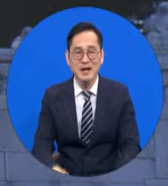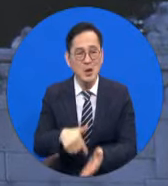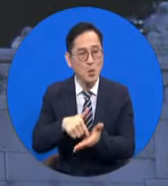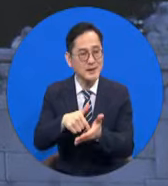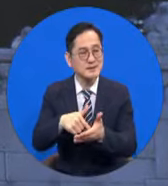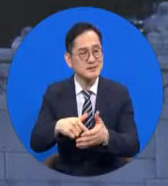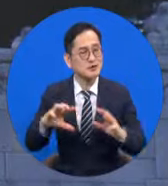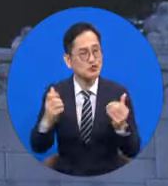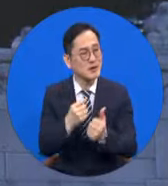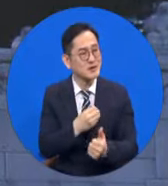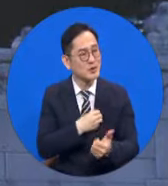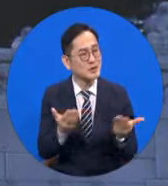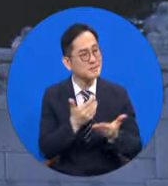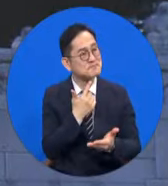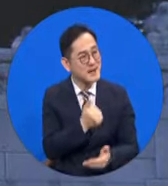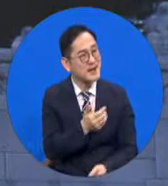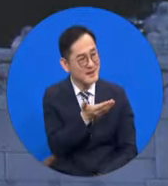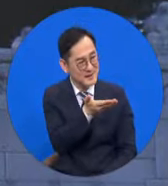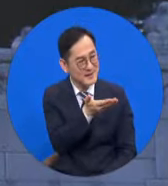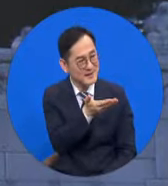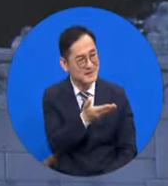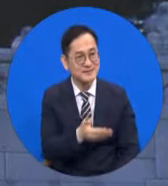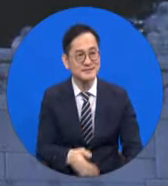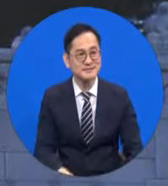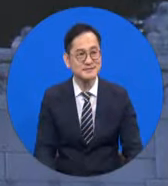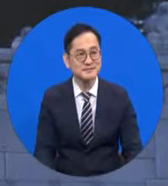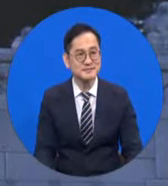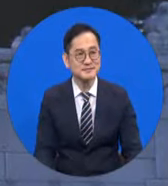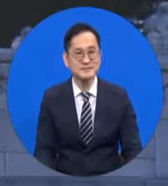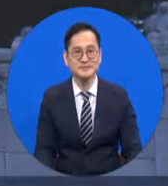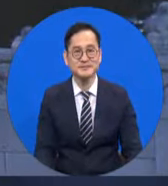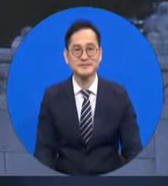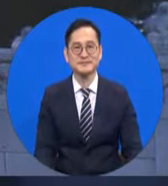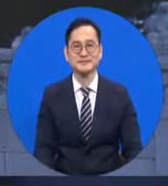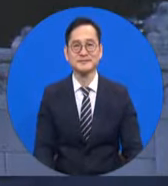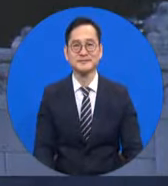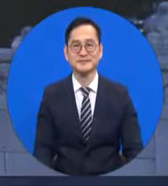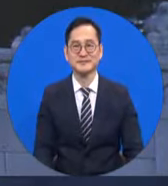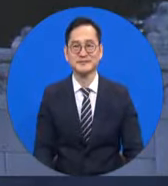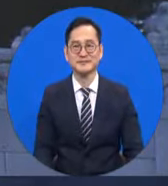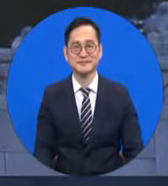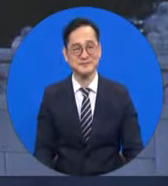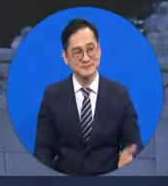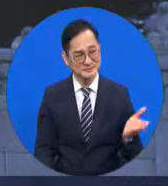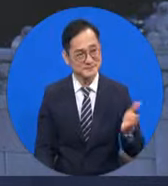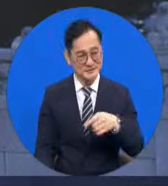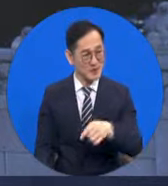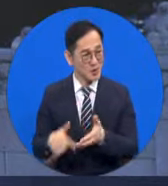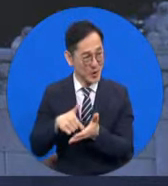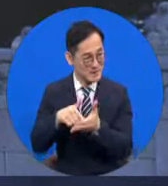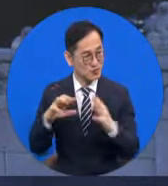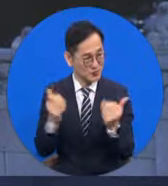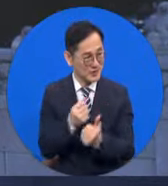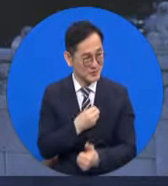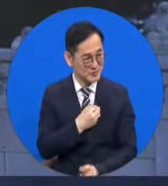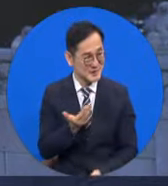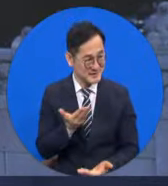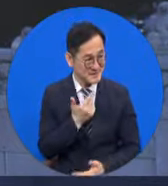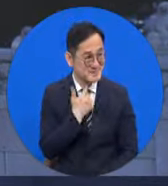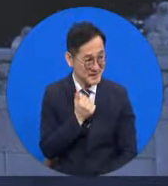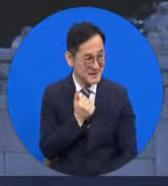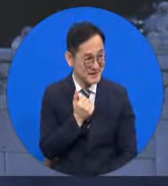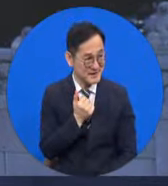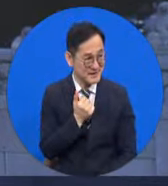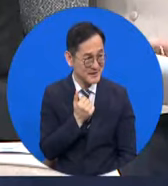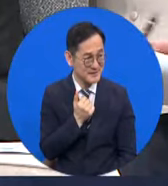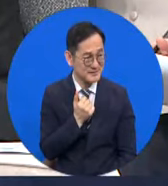광진에서 현역 국회의원을 하신 17대 때 김영주 의원이 예. 광진 전문가셨잖아요. 17대 이 지역에서 네. 광진에서 국회의원 하셨고 네. 당시에